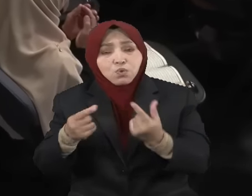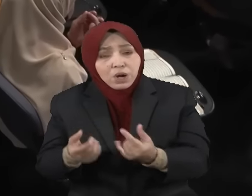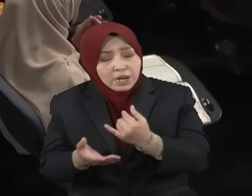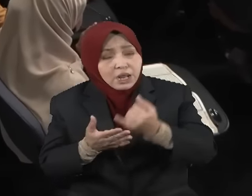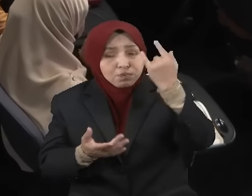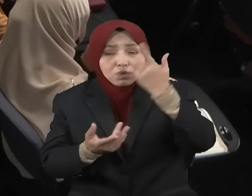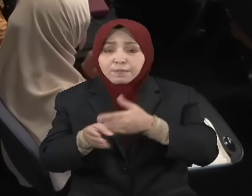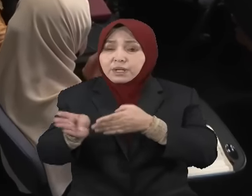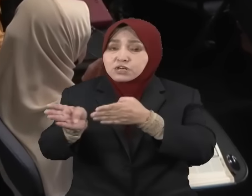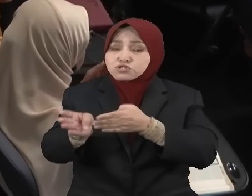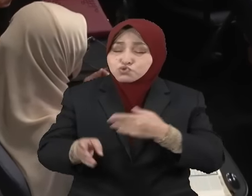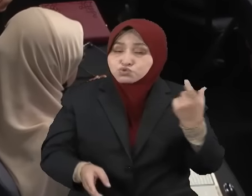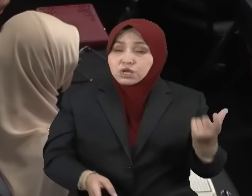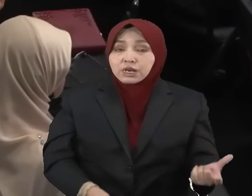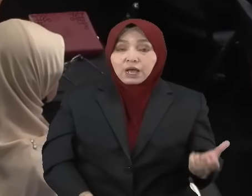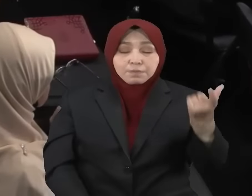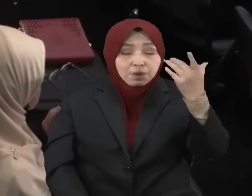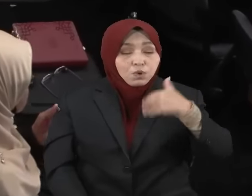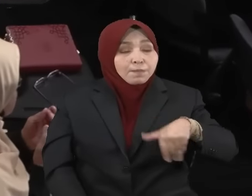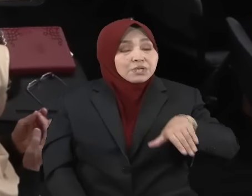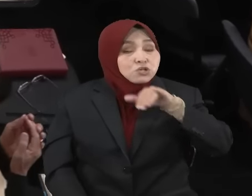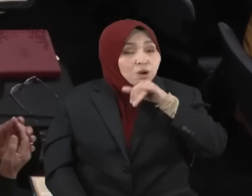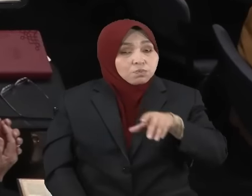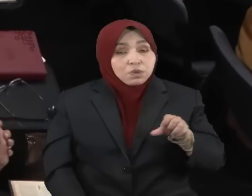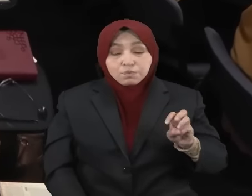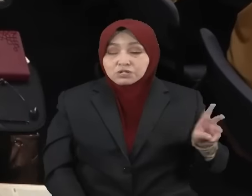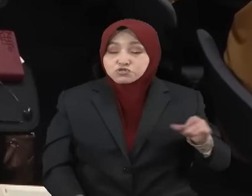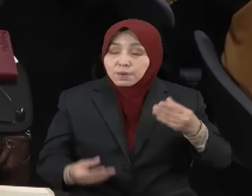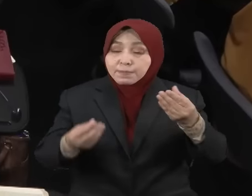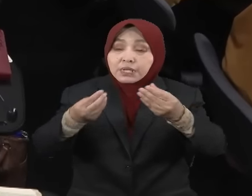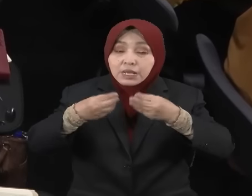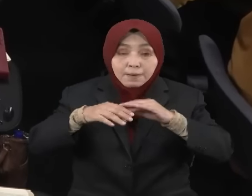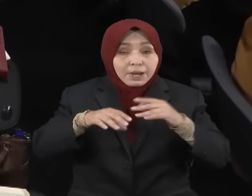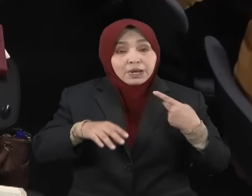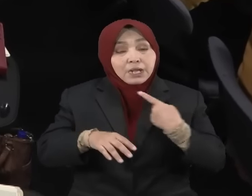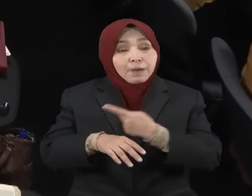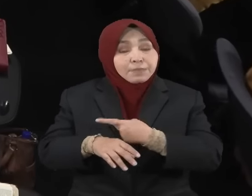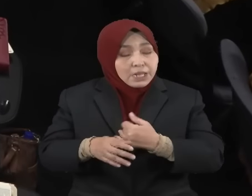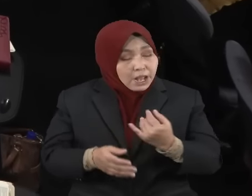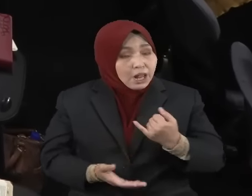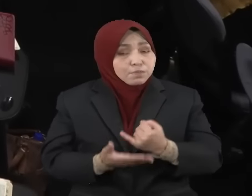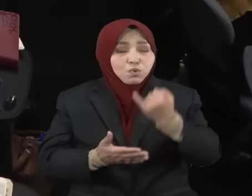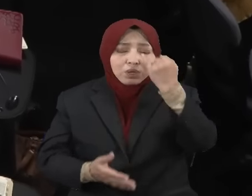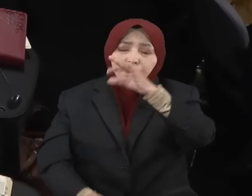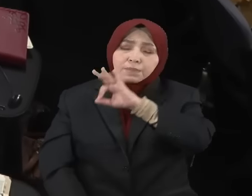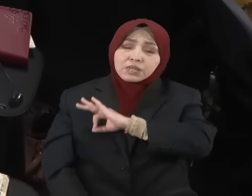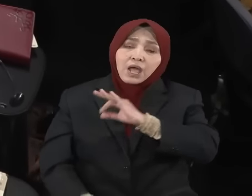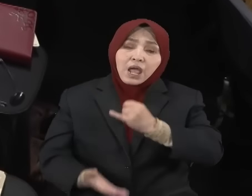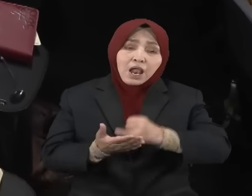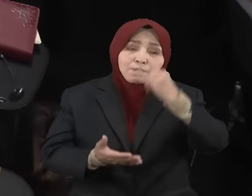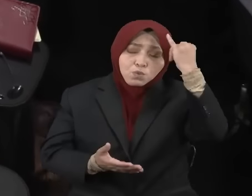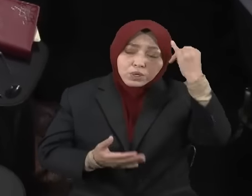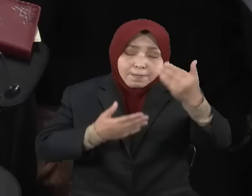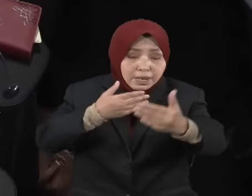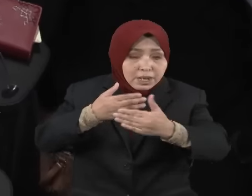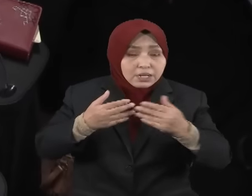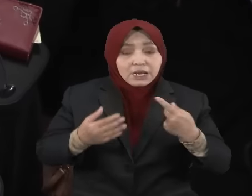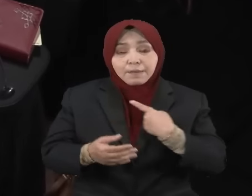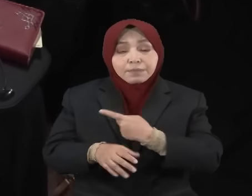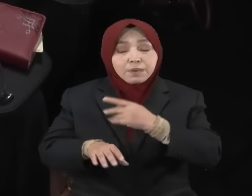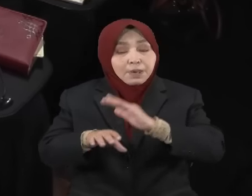daripada sunnah Nabi kami Muhammad sallallahu alaihi wasallam. Kurniakanlah kepada kami ilmu yang bermanfaat, ya Allah, ilmu yang mendekatkan diri